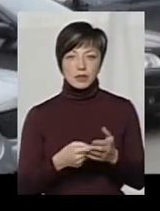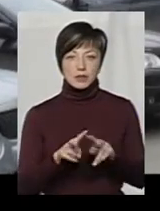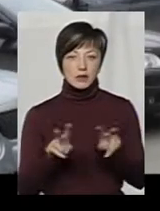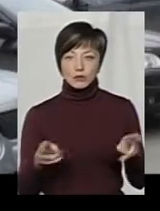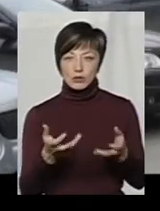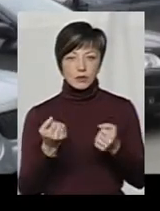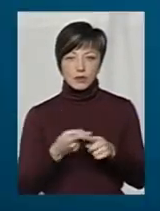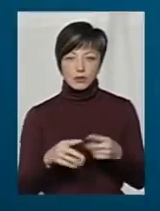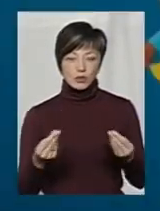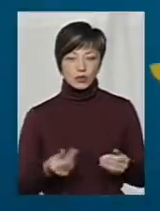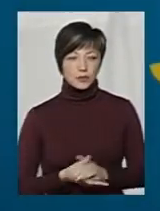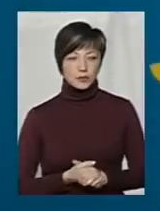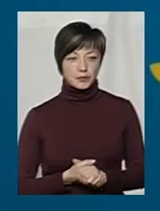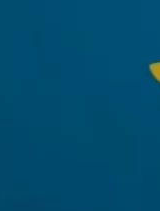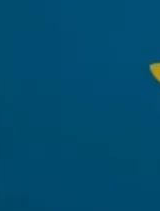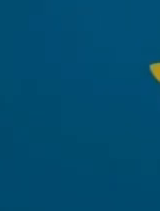не отримали цих коштів.